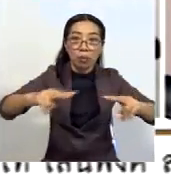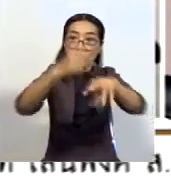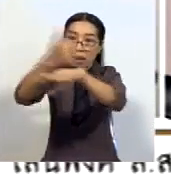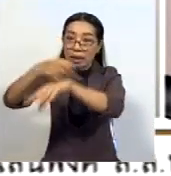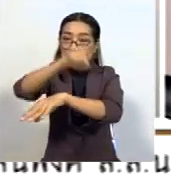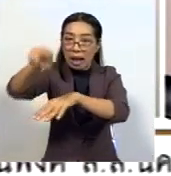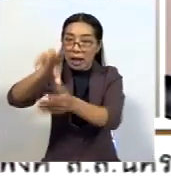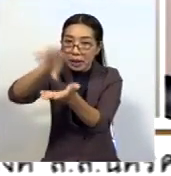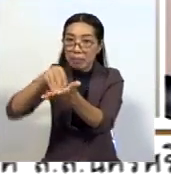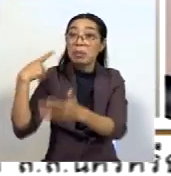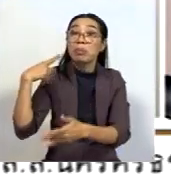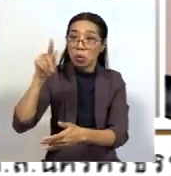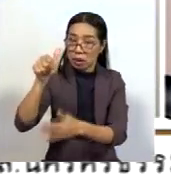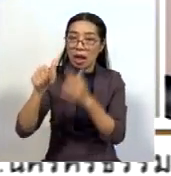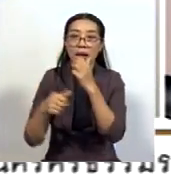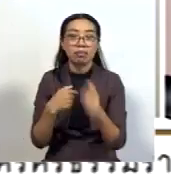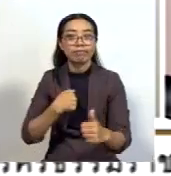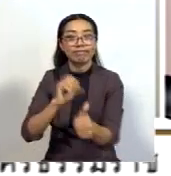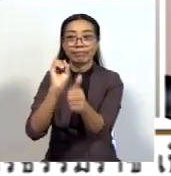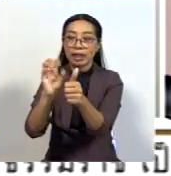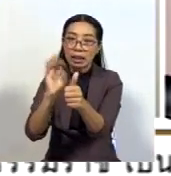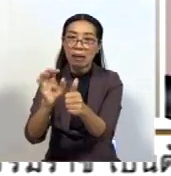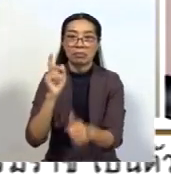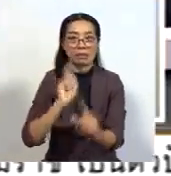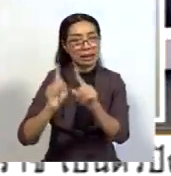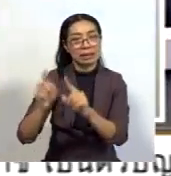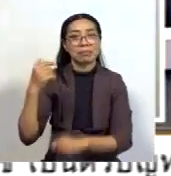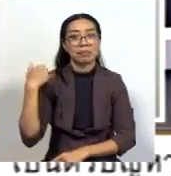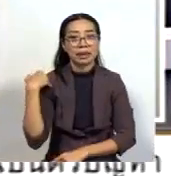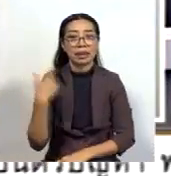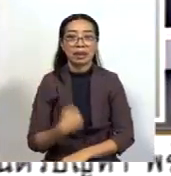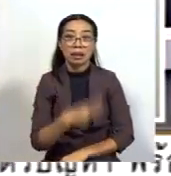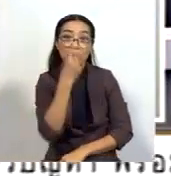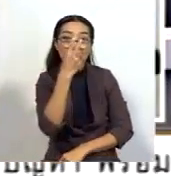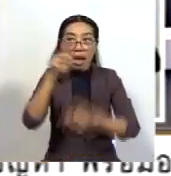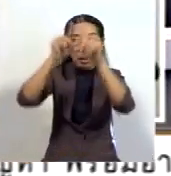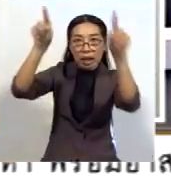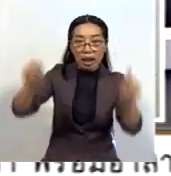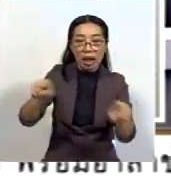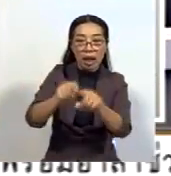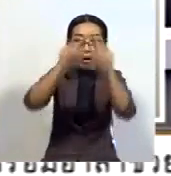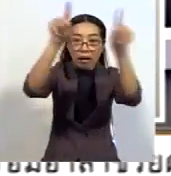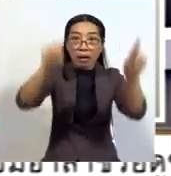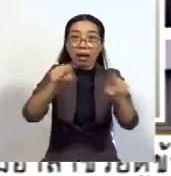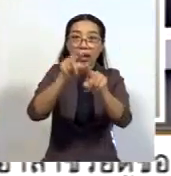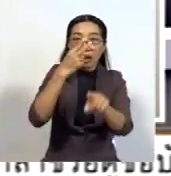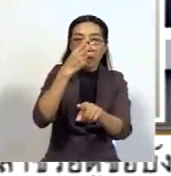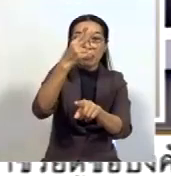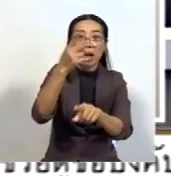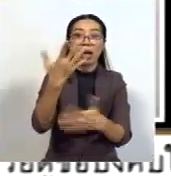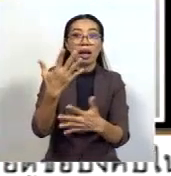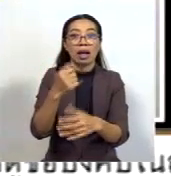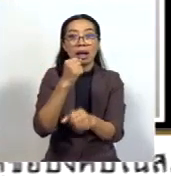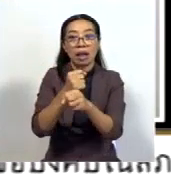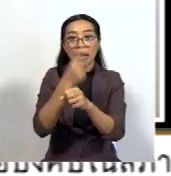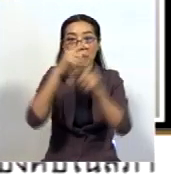คำแนะนำและเป็นความคิดสร้างสรรค์เข้ามาเยอะแยะฮะตรงบล็อกต่างๆฮะรับราชการฮะรับจ้